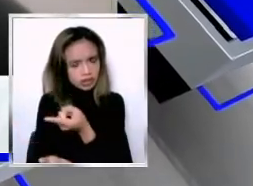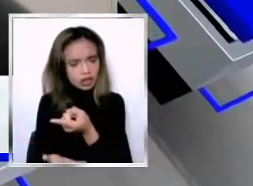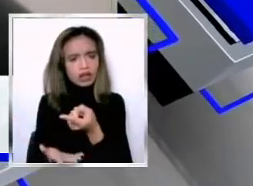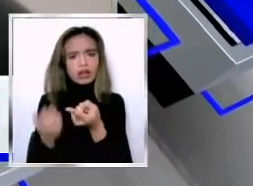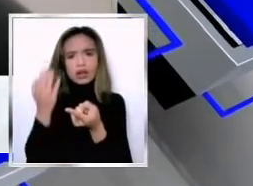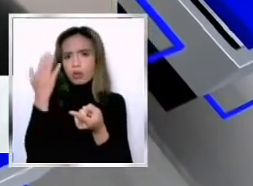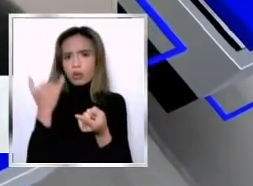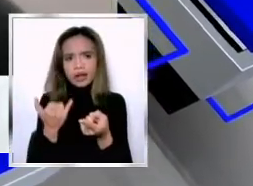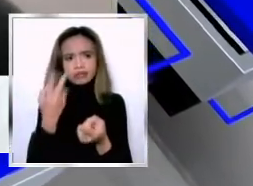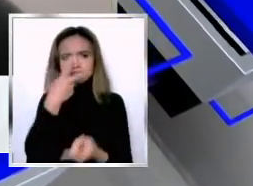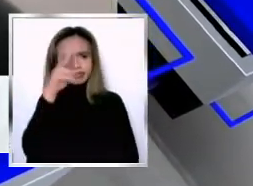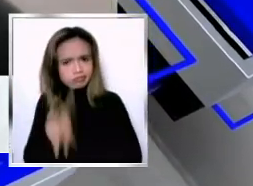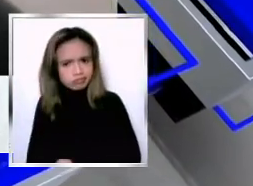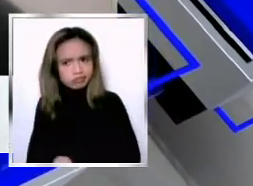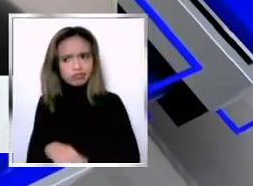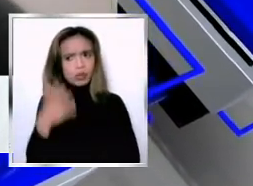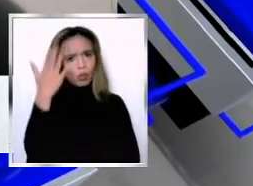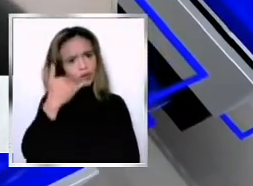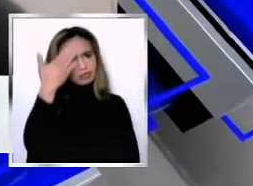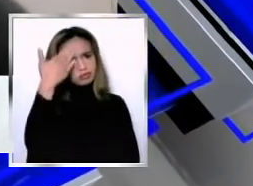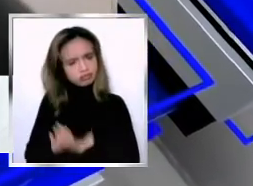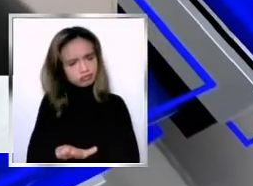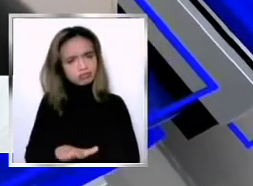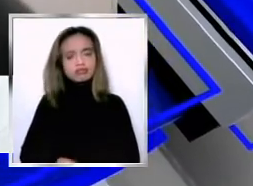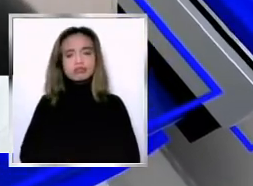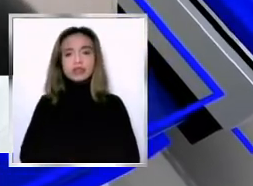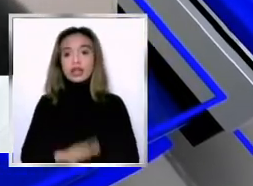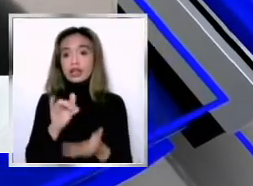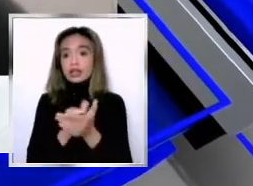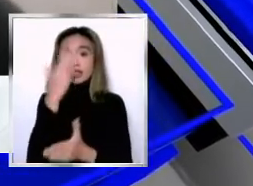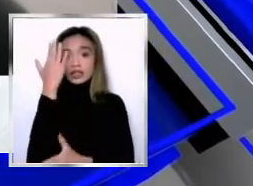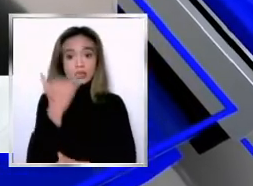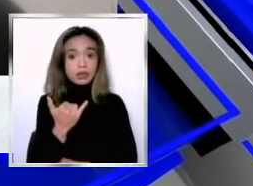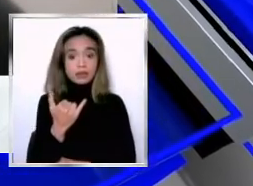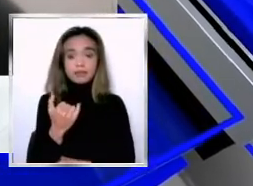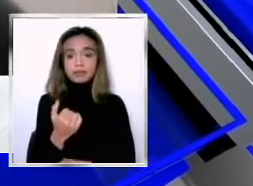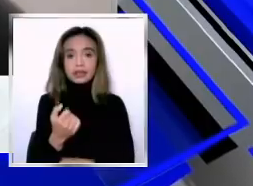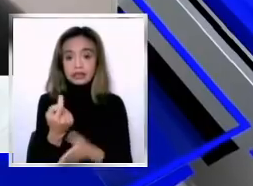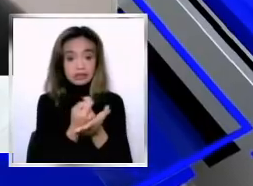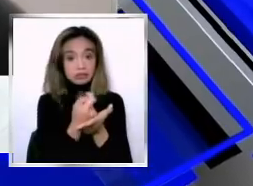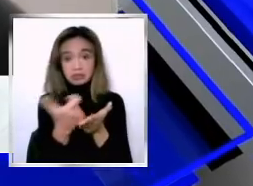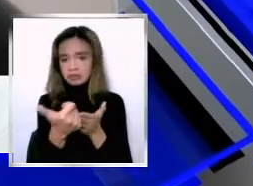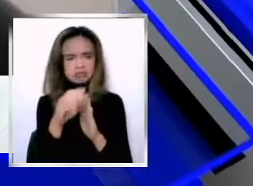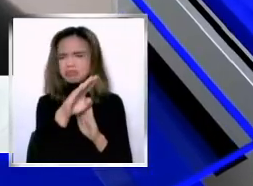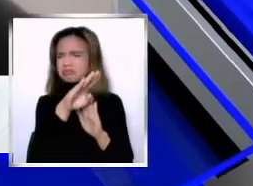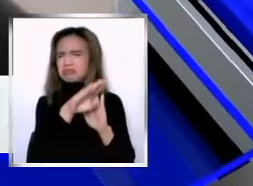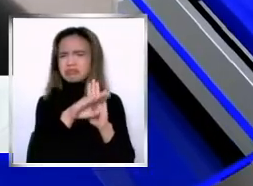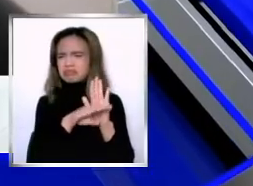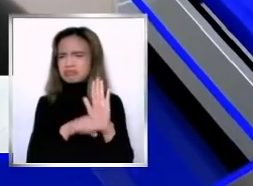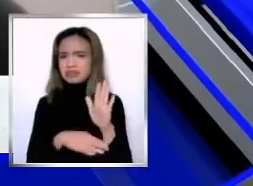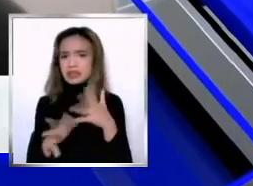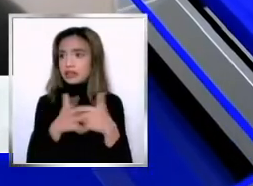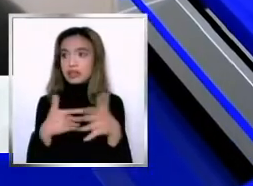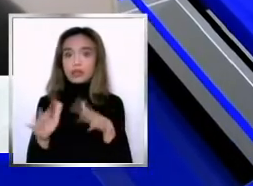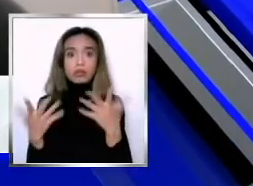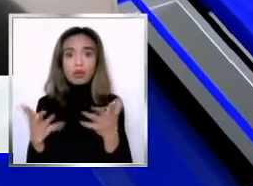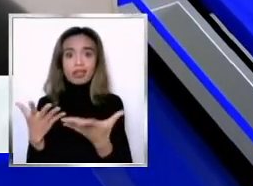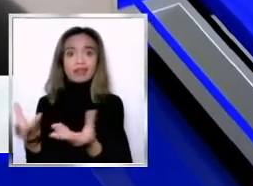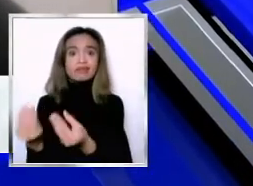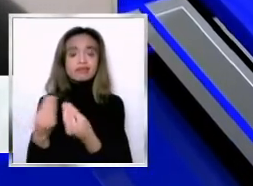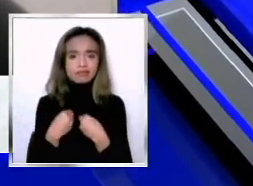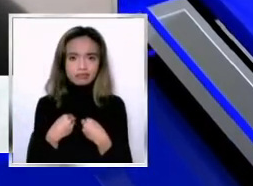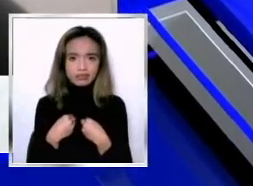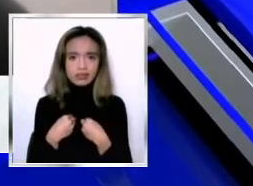at bakit hinahanap. Kaya nga, hindi namin pa rin siya tinanggal sa aming listahan kahit hindi na po siya nakatanggap. Kasi na nag-hope pa din po kami